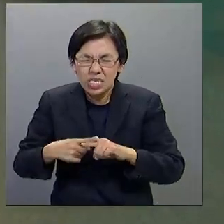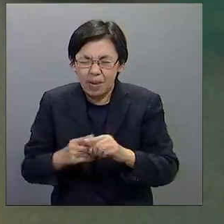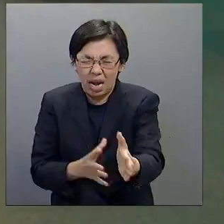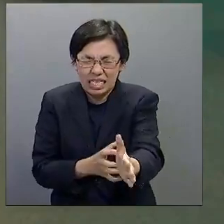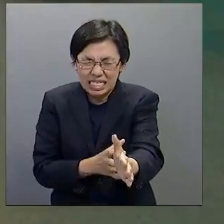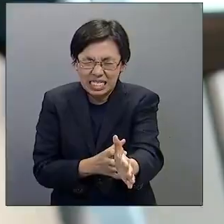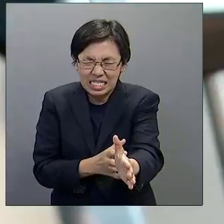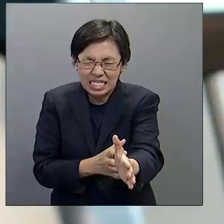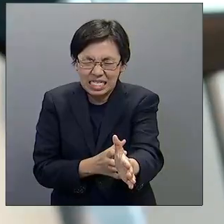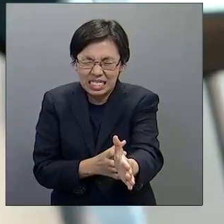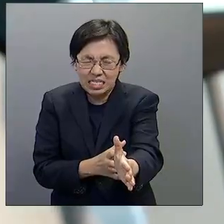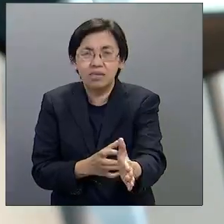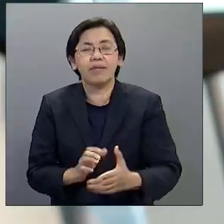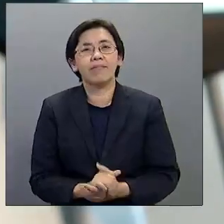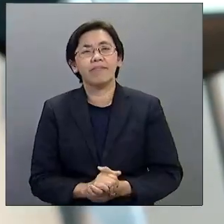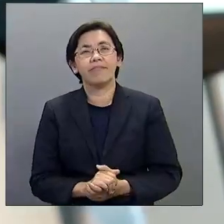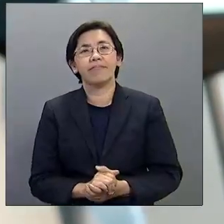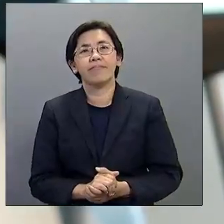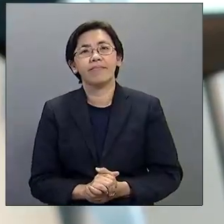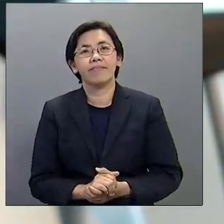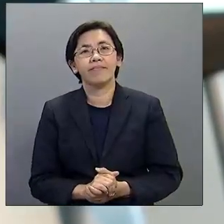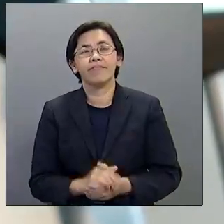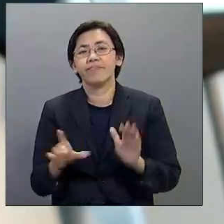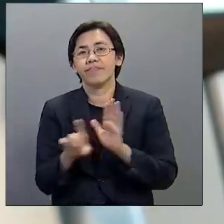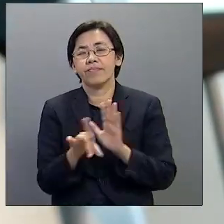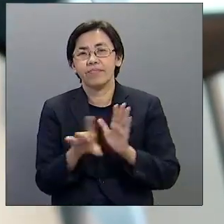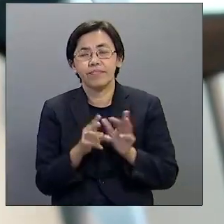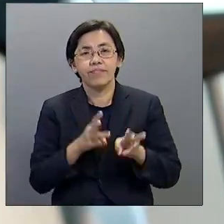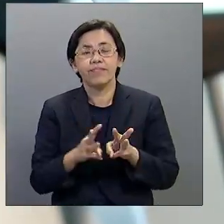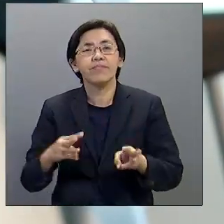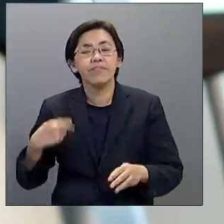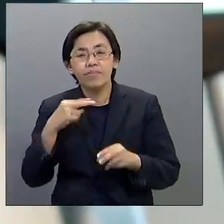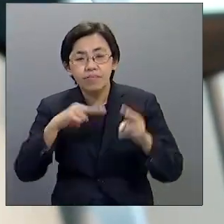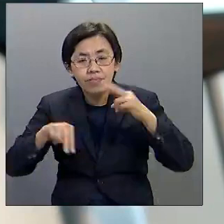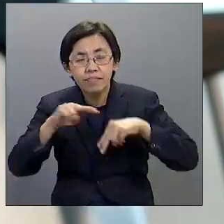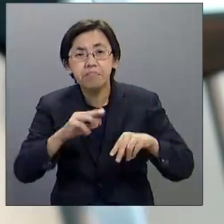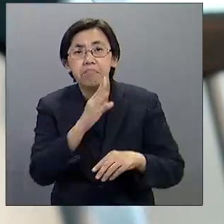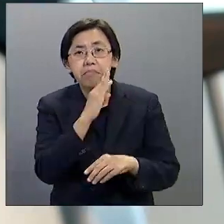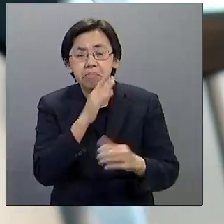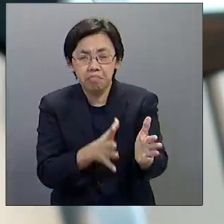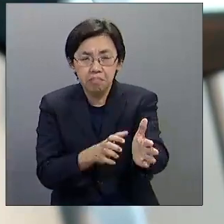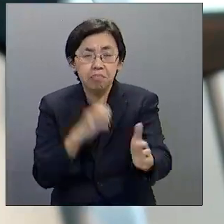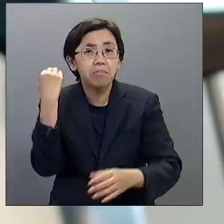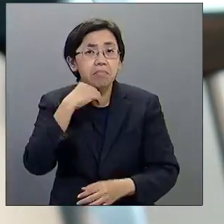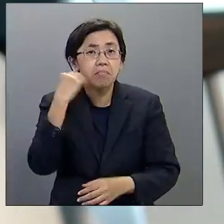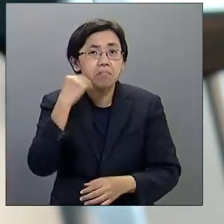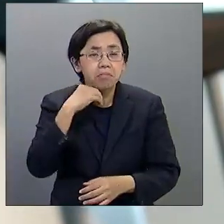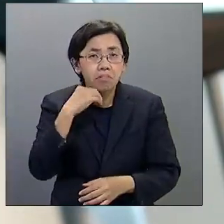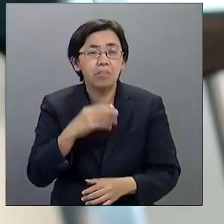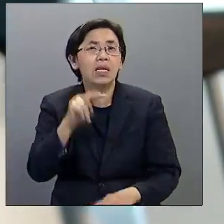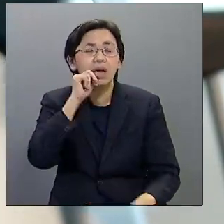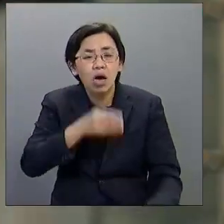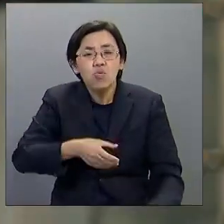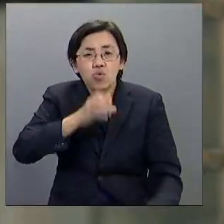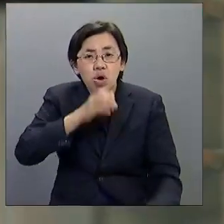เข้าไปแบบเยอะมาก สุดท้ายค่ะอยากให้ฝากนิดนึงถึงการดูแลสำหรับคนที่มีอาการบ่อยๆเห็นว่าเรื่องของการดื่มน้ำก็ช่